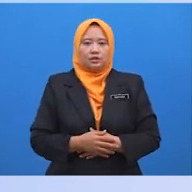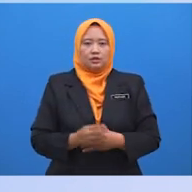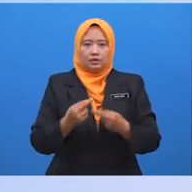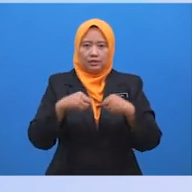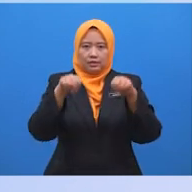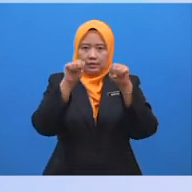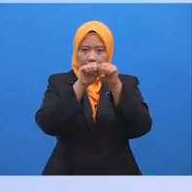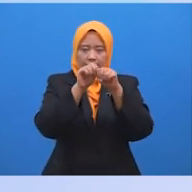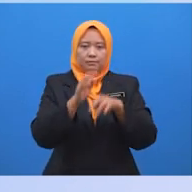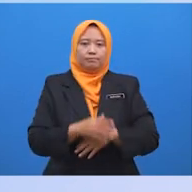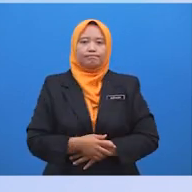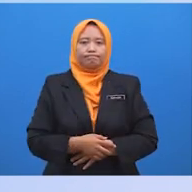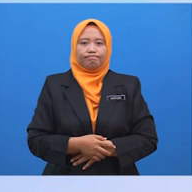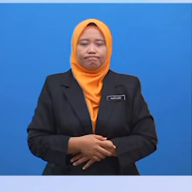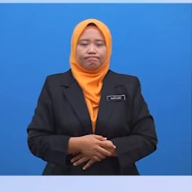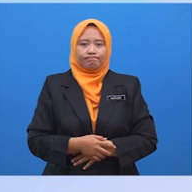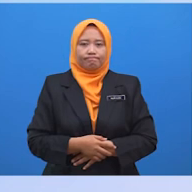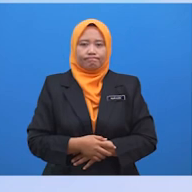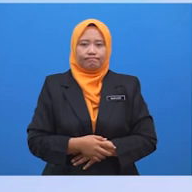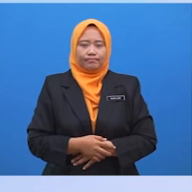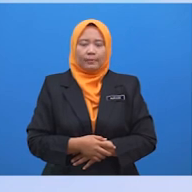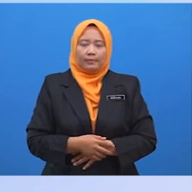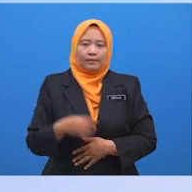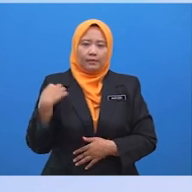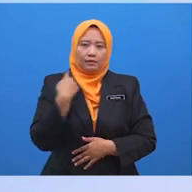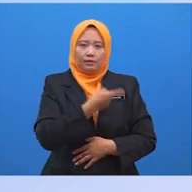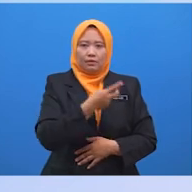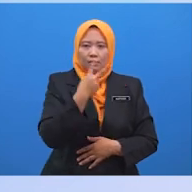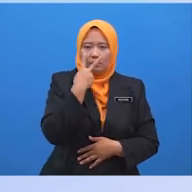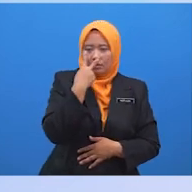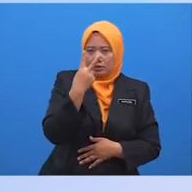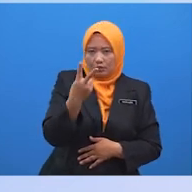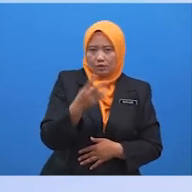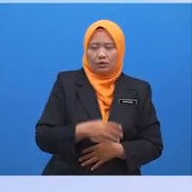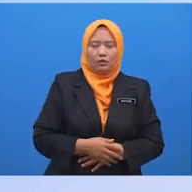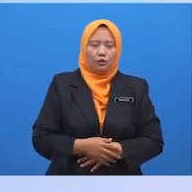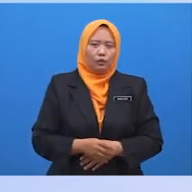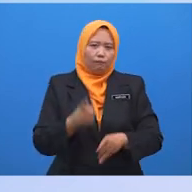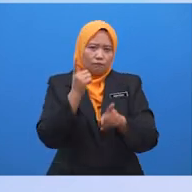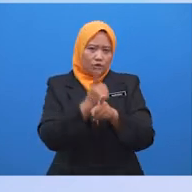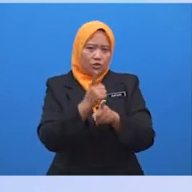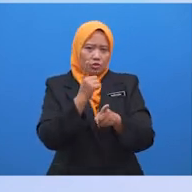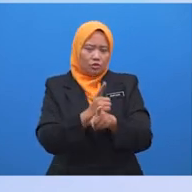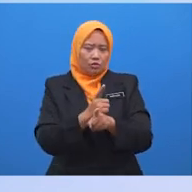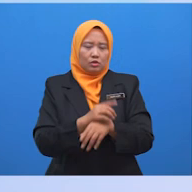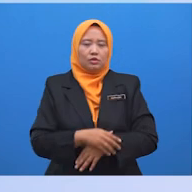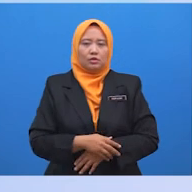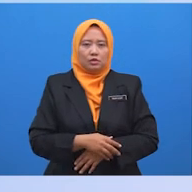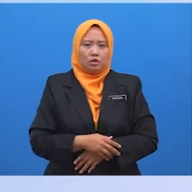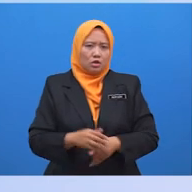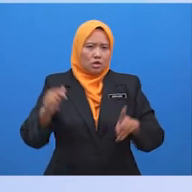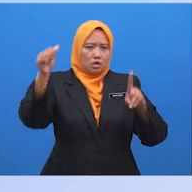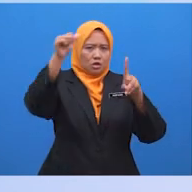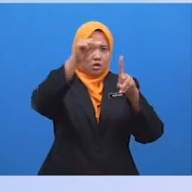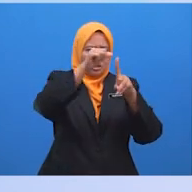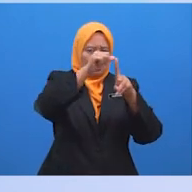Untuk menjawab soalan ini, kita kena perhatikan dengan teliti arah